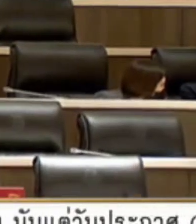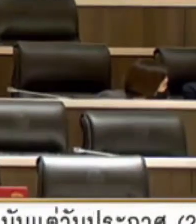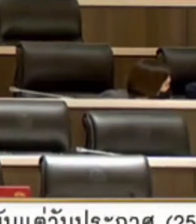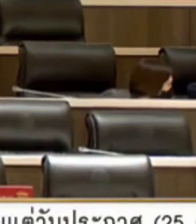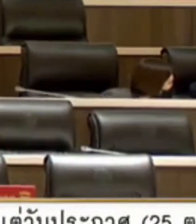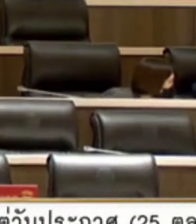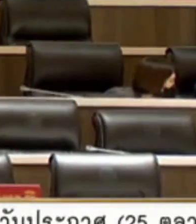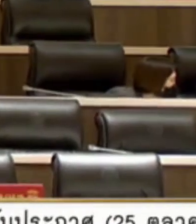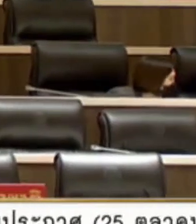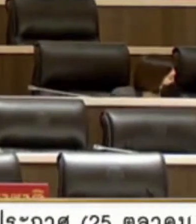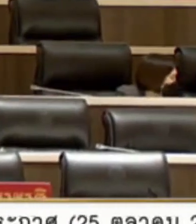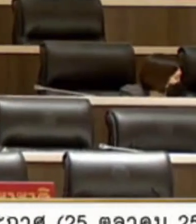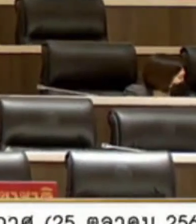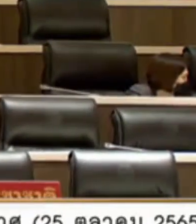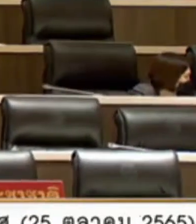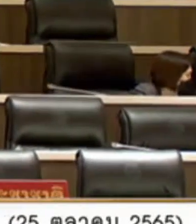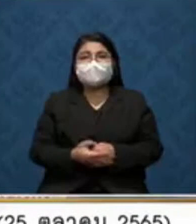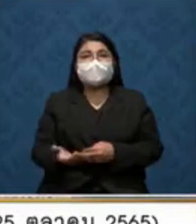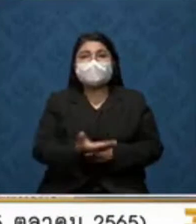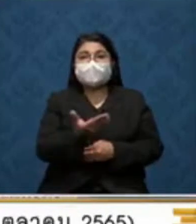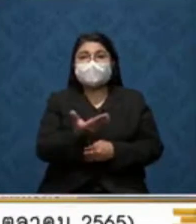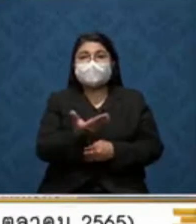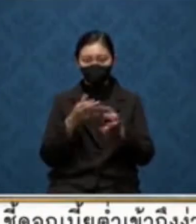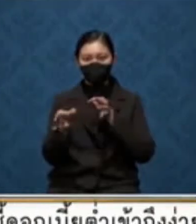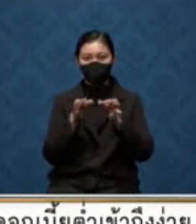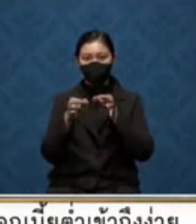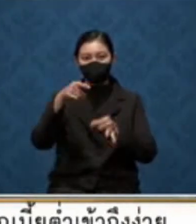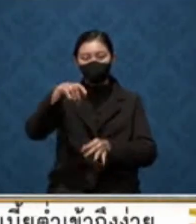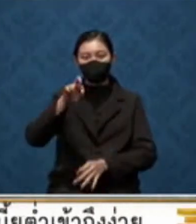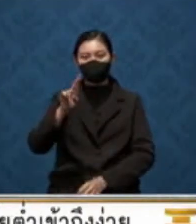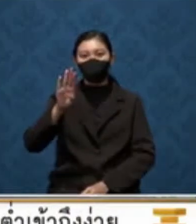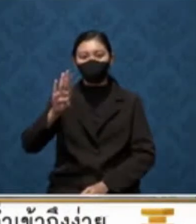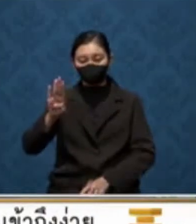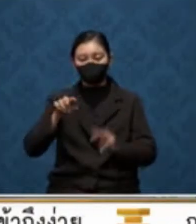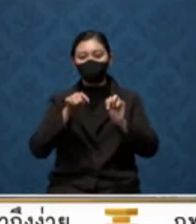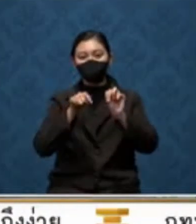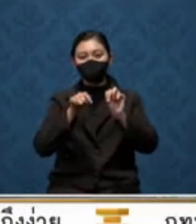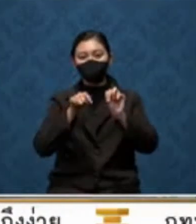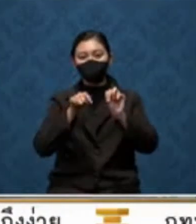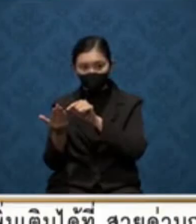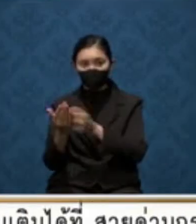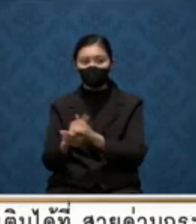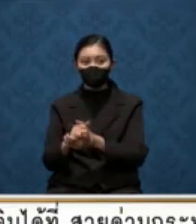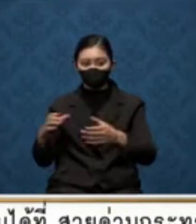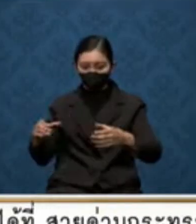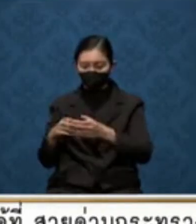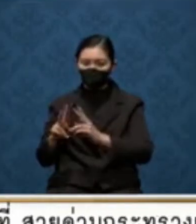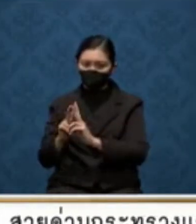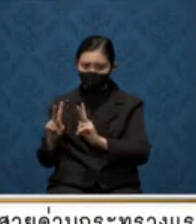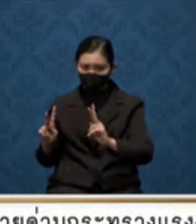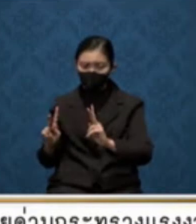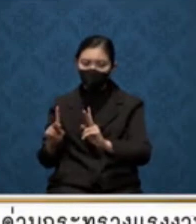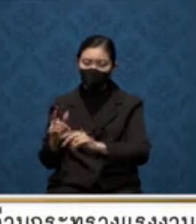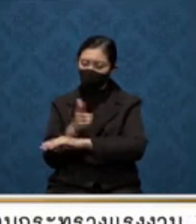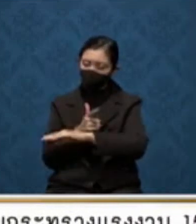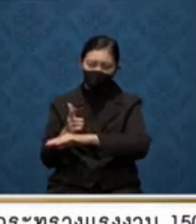เพื่อไทยในฆาnadกรรธิการเสียงข้างมาที่ เขาบอกว่าการแก้กดกะสวง เมระวาล ของลฒวาลเค้าบอกว